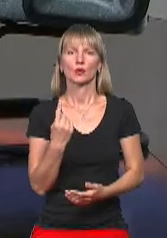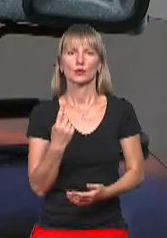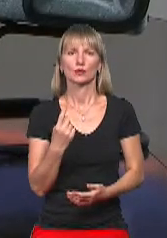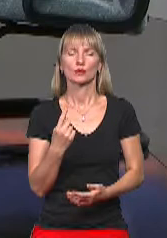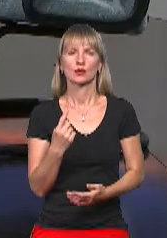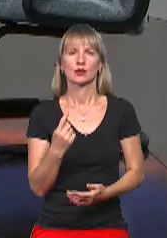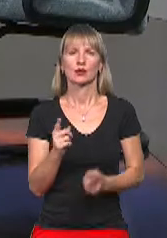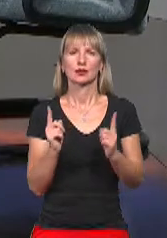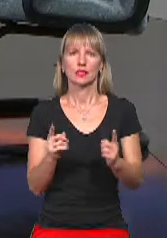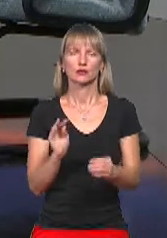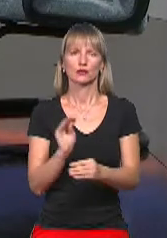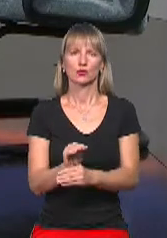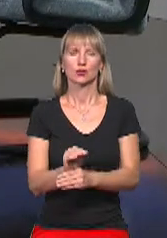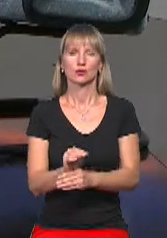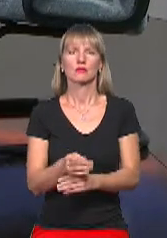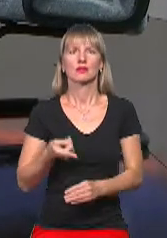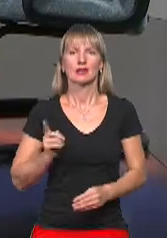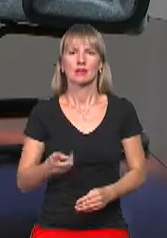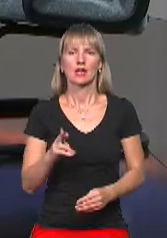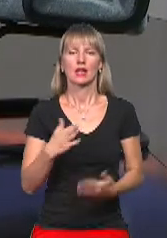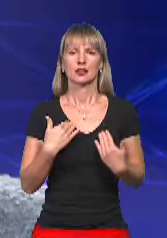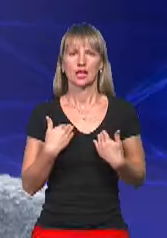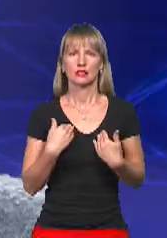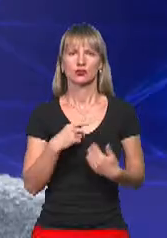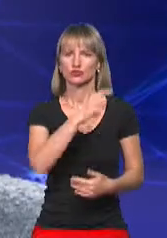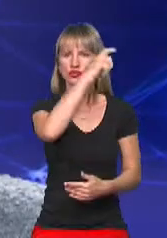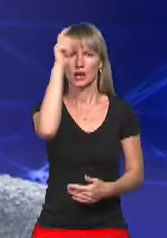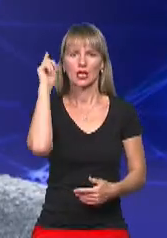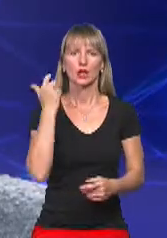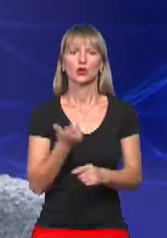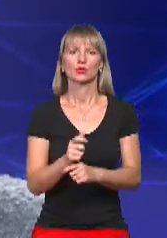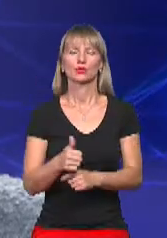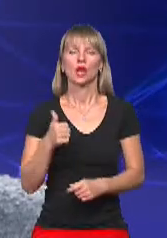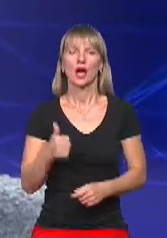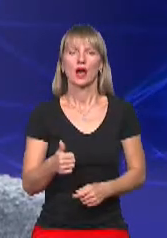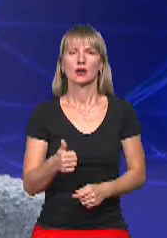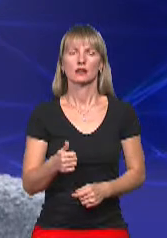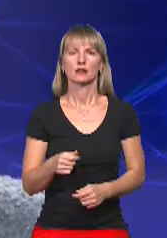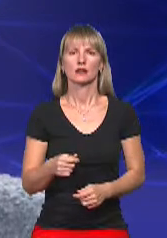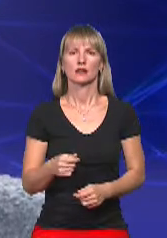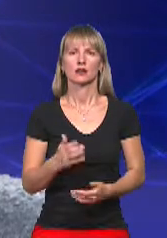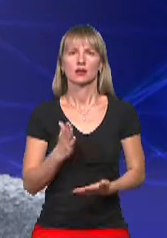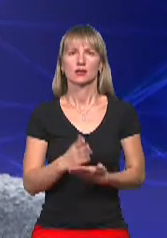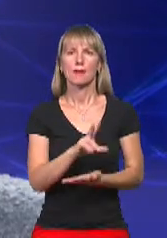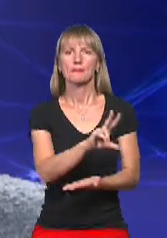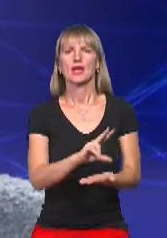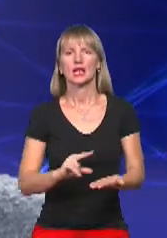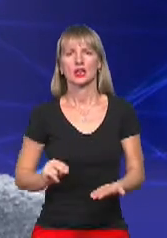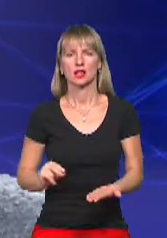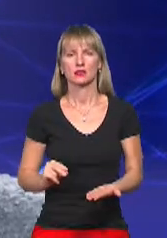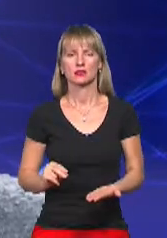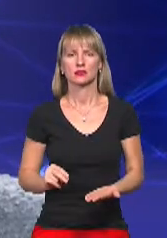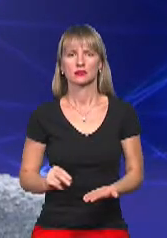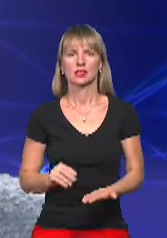одну буквально тезу додати. Насправді для нас Чехія дуже, ну, гарний, позитивний кейс, приклад.